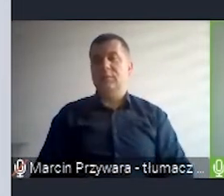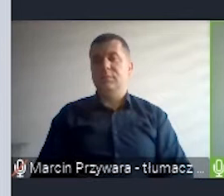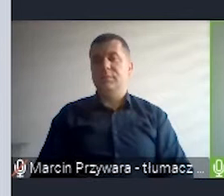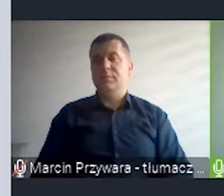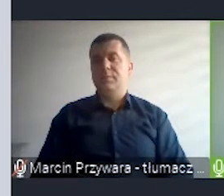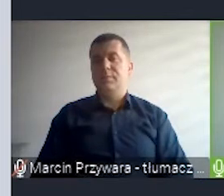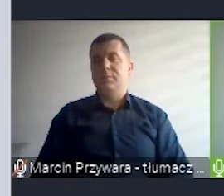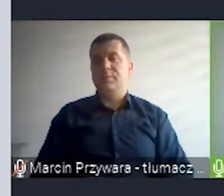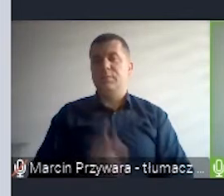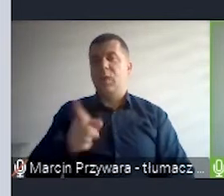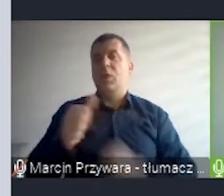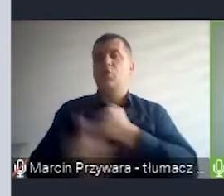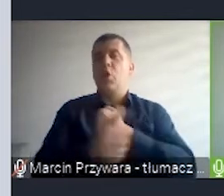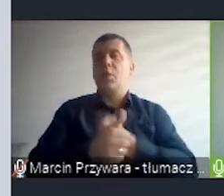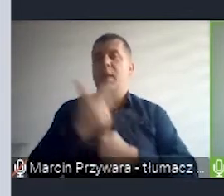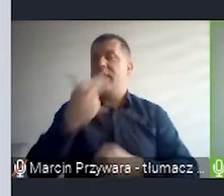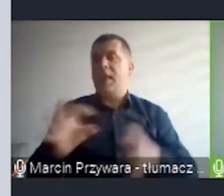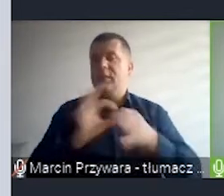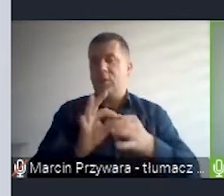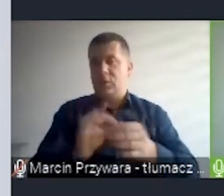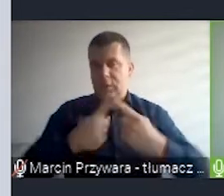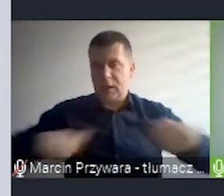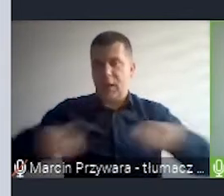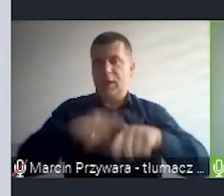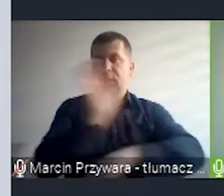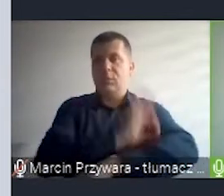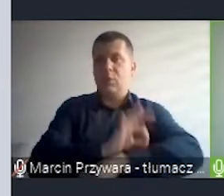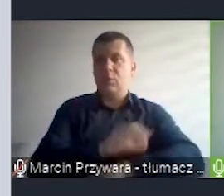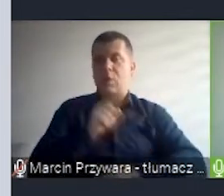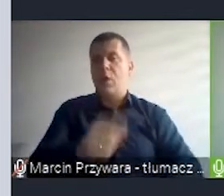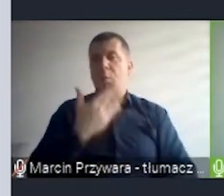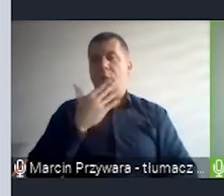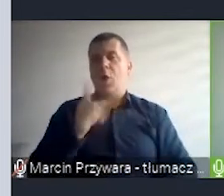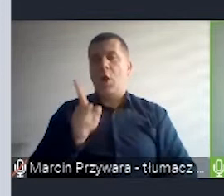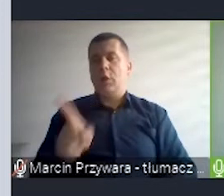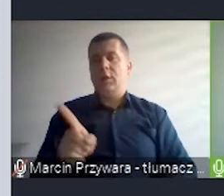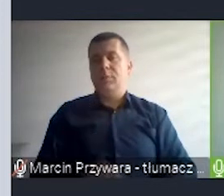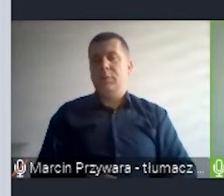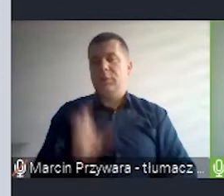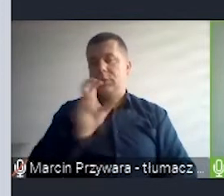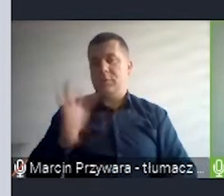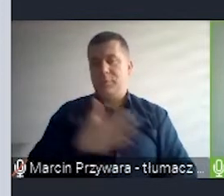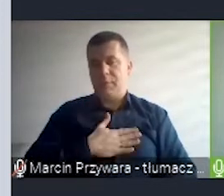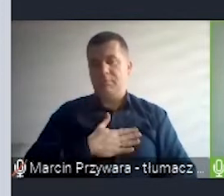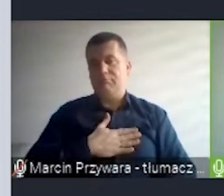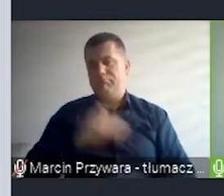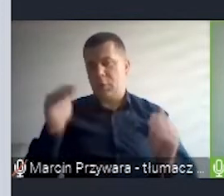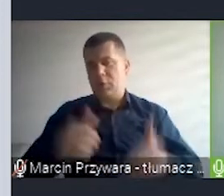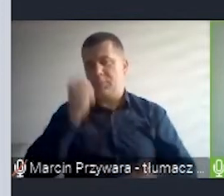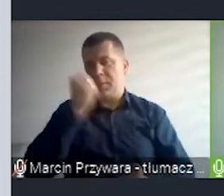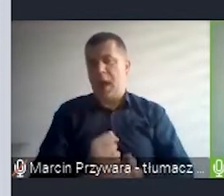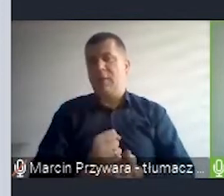Bo to dokumenty niezwiązane z realizacją projektu powiedzą o tym, czy ja mam tytuł prawny do odzyskania